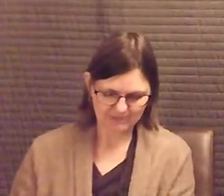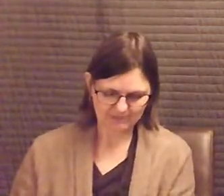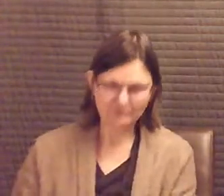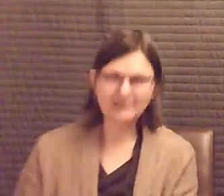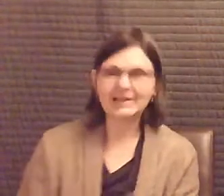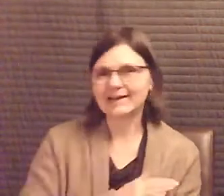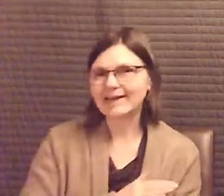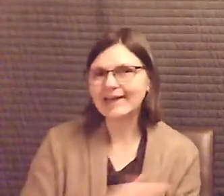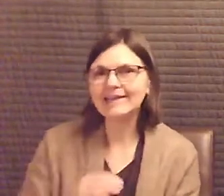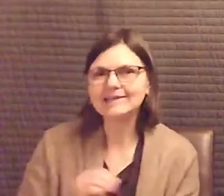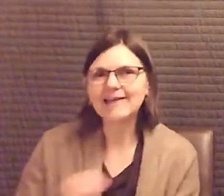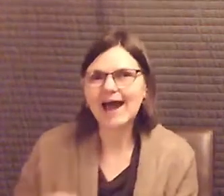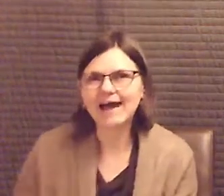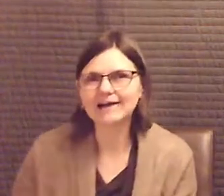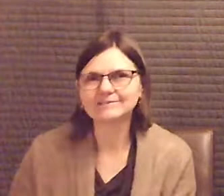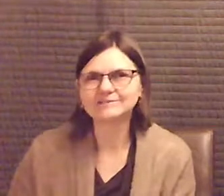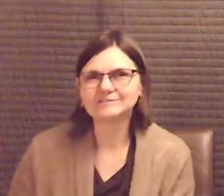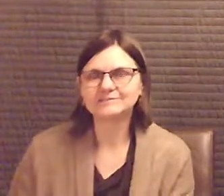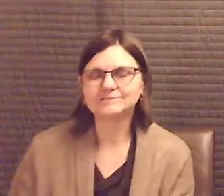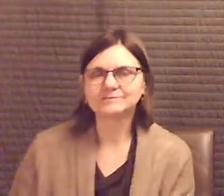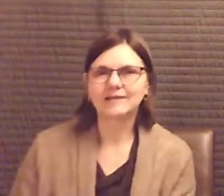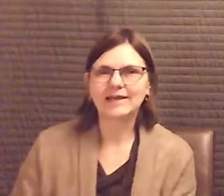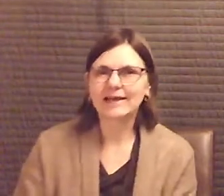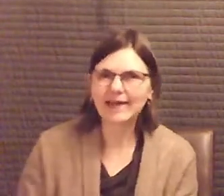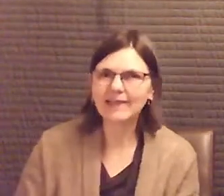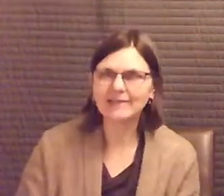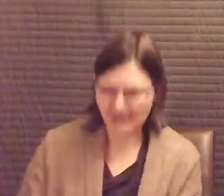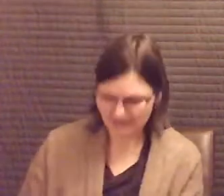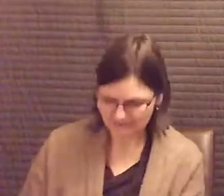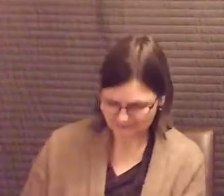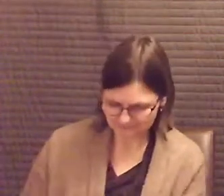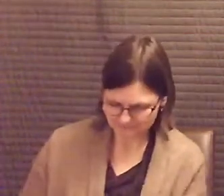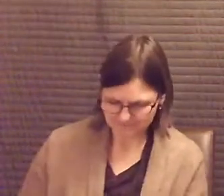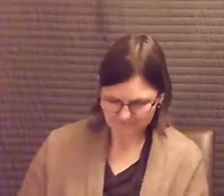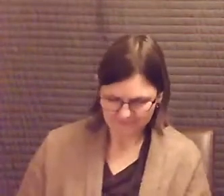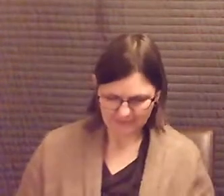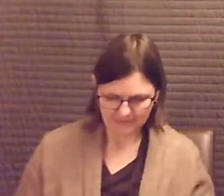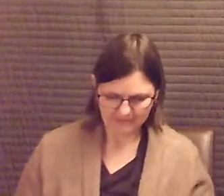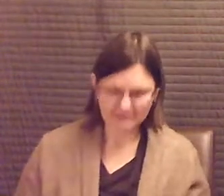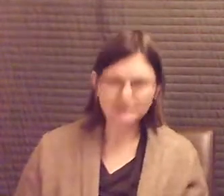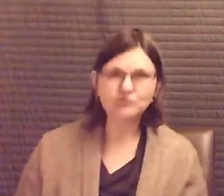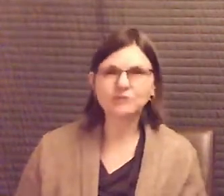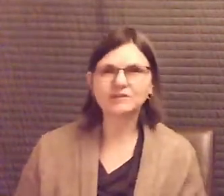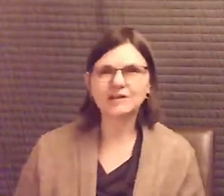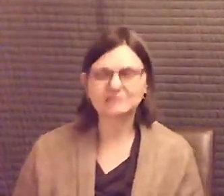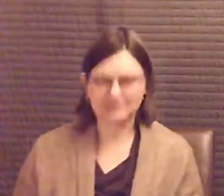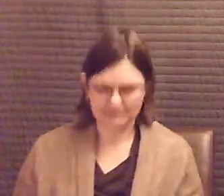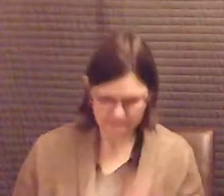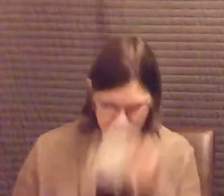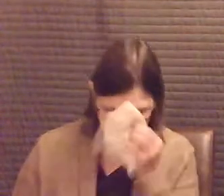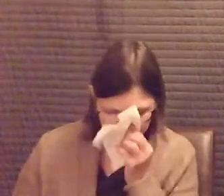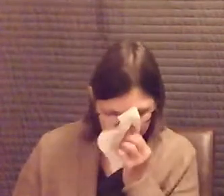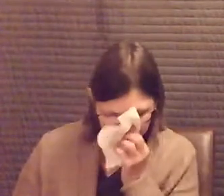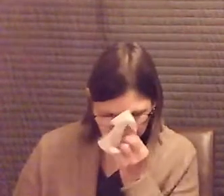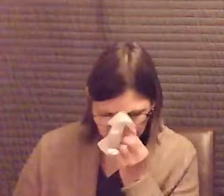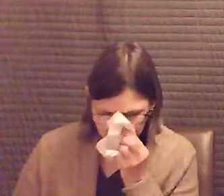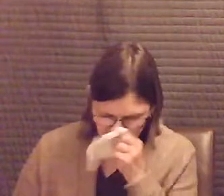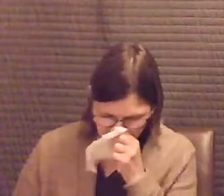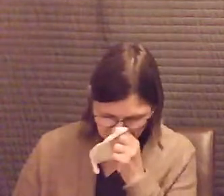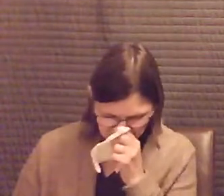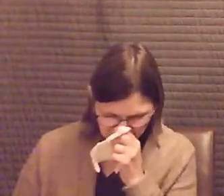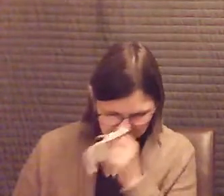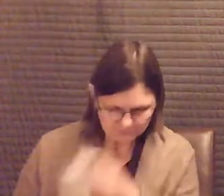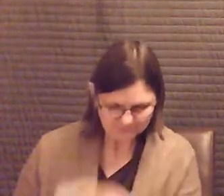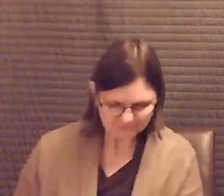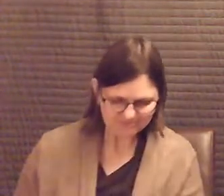theologie er geen hagen lonen ging jagen duitse doggen en dat is god in actie van die games